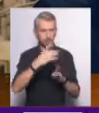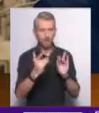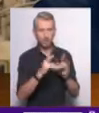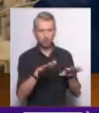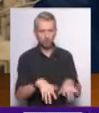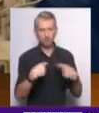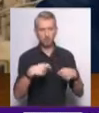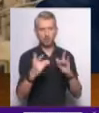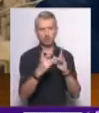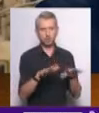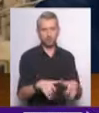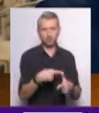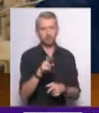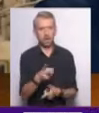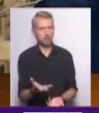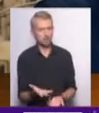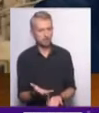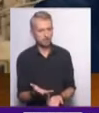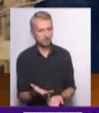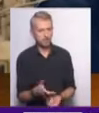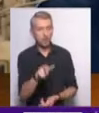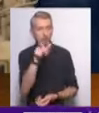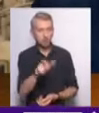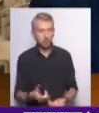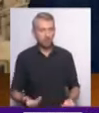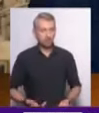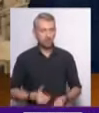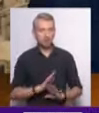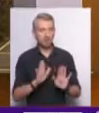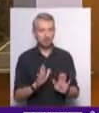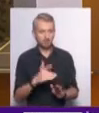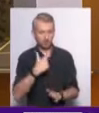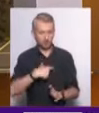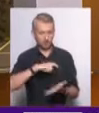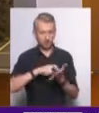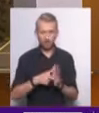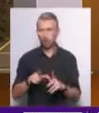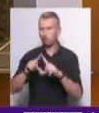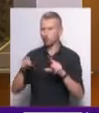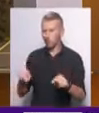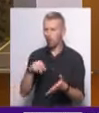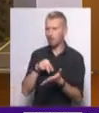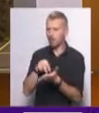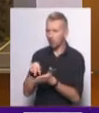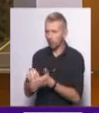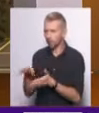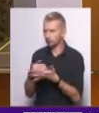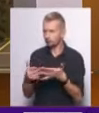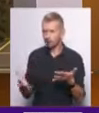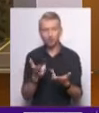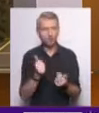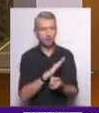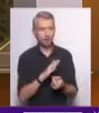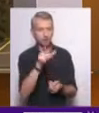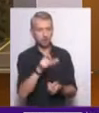продавати ліжкомісця, чи як тоді зрозуміти? Тобто людина живе не тільки школа, у себе... Школа, парковка і всі ці інші нюанси. Людина ж не живе тільки у